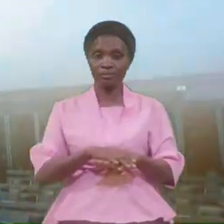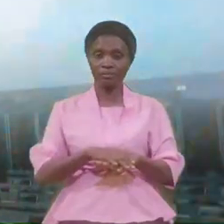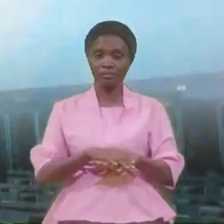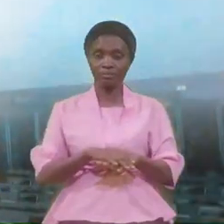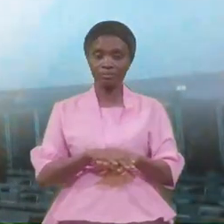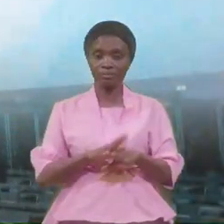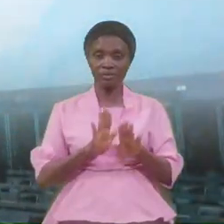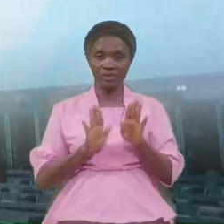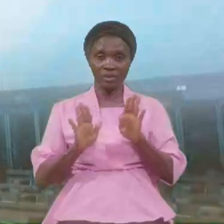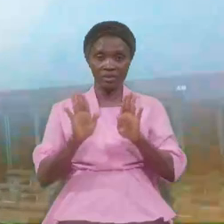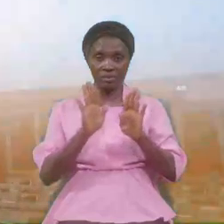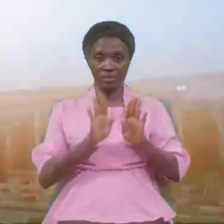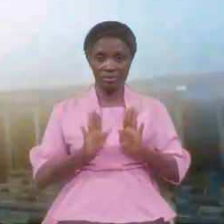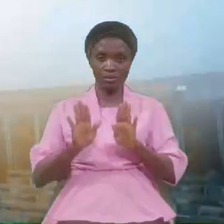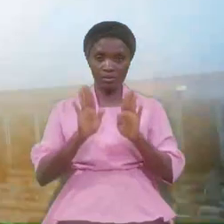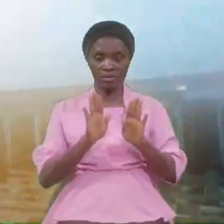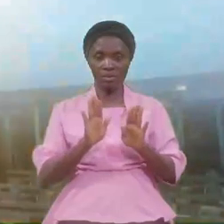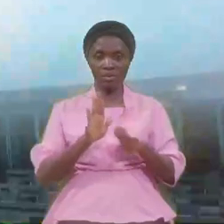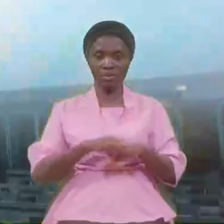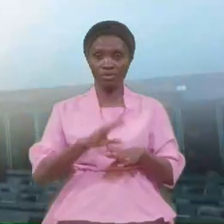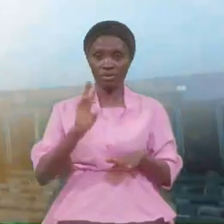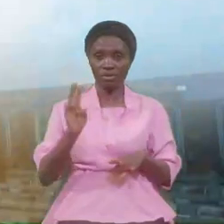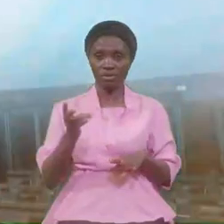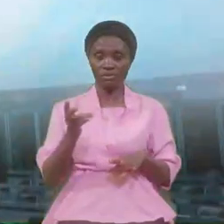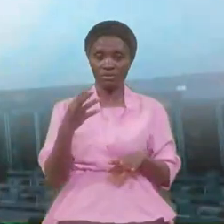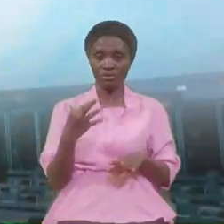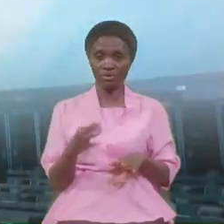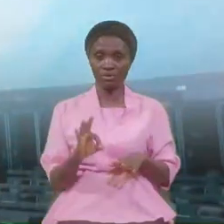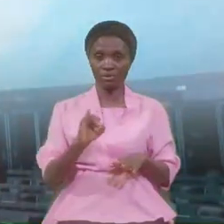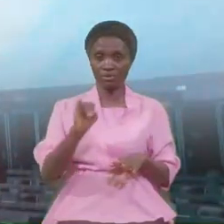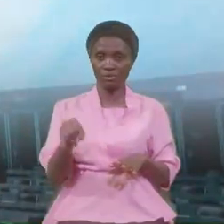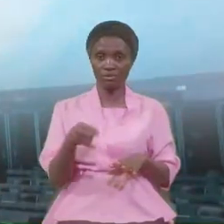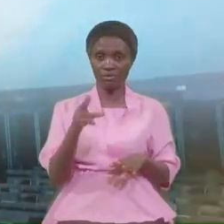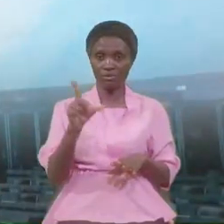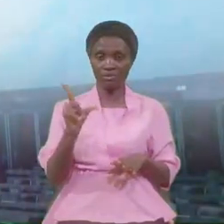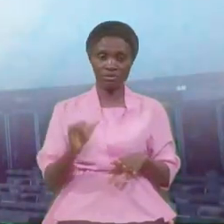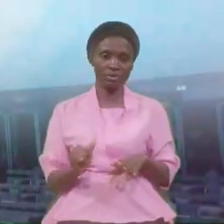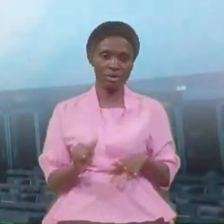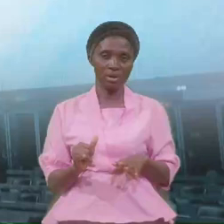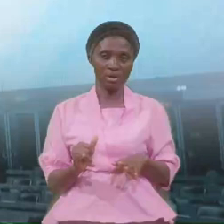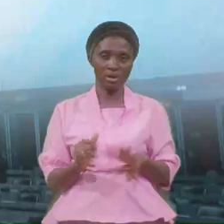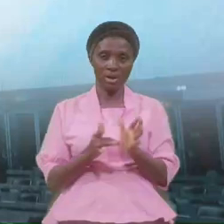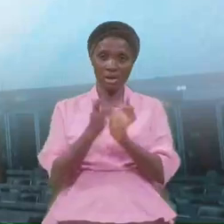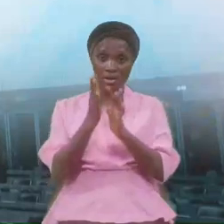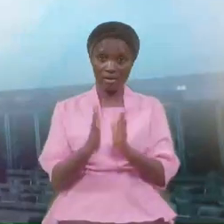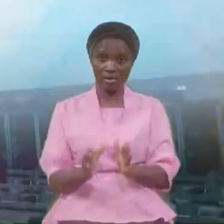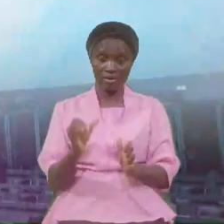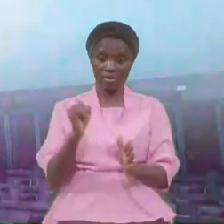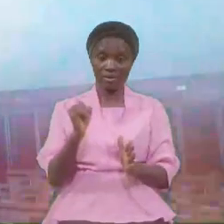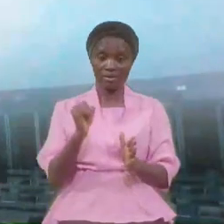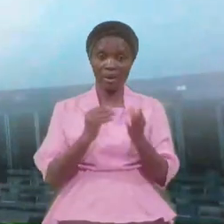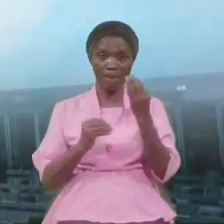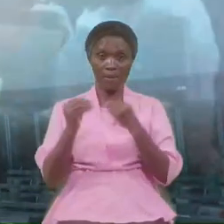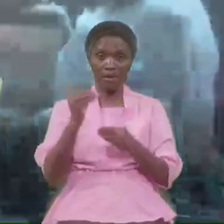7th of July. Le 7 juillet 24, il y aura le banquet